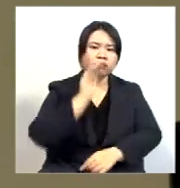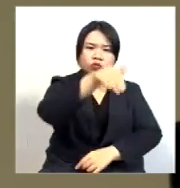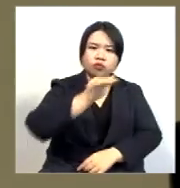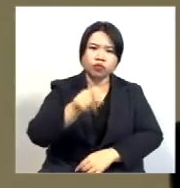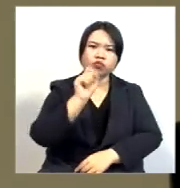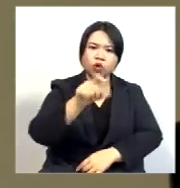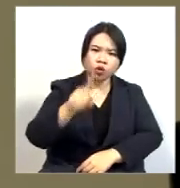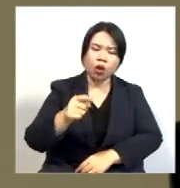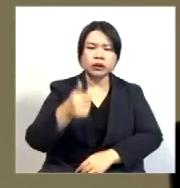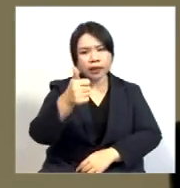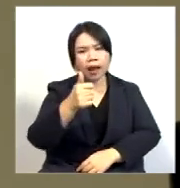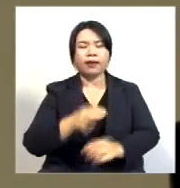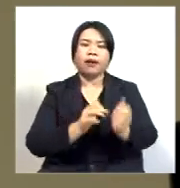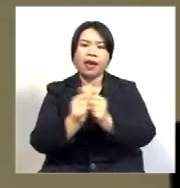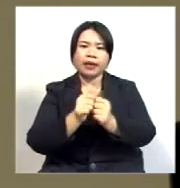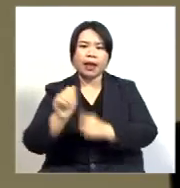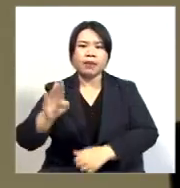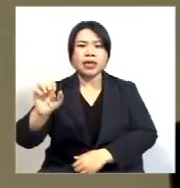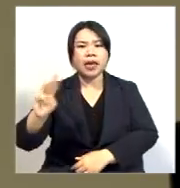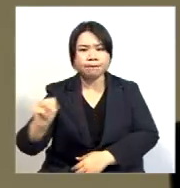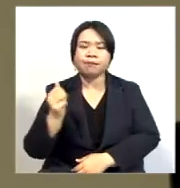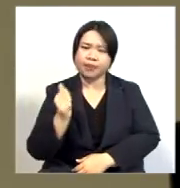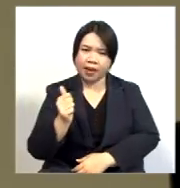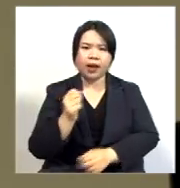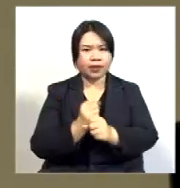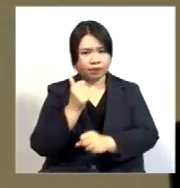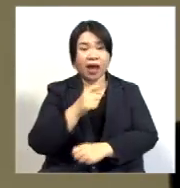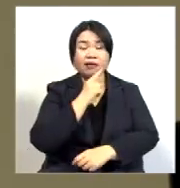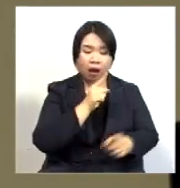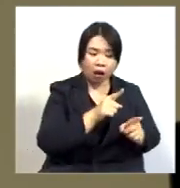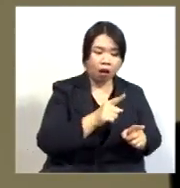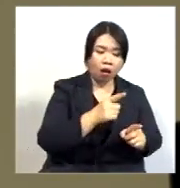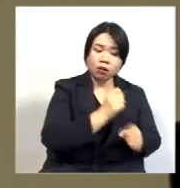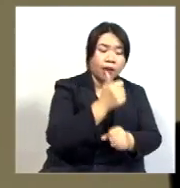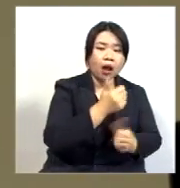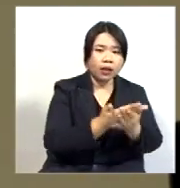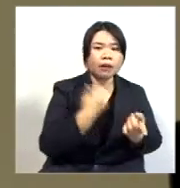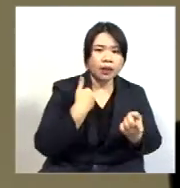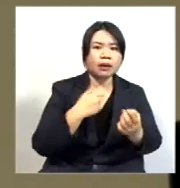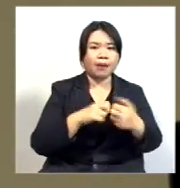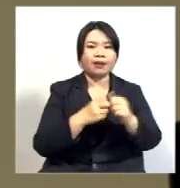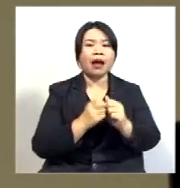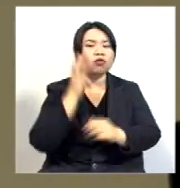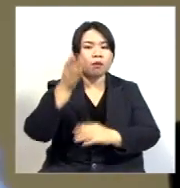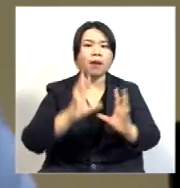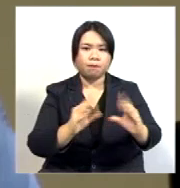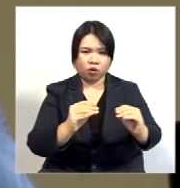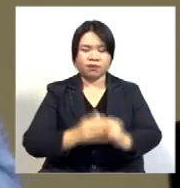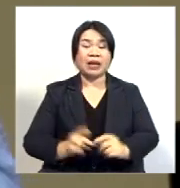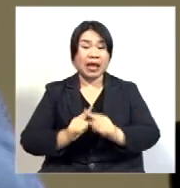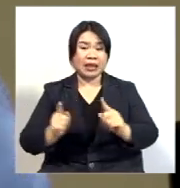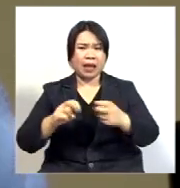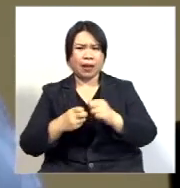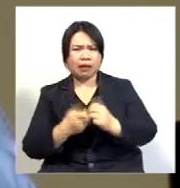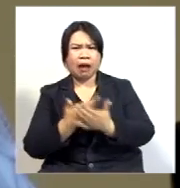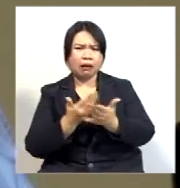างด่วนมาอีก1เส้นแข่งกับของเบมก็สามารถทำได้ถ้ามีปัญญาเพราะปัญหาอนาคตจะหมดไปไอ้ที่ทะเลาะกันเรื่องปรับร